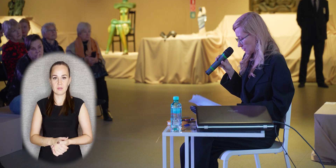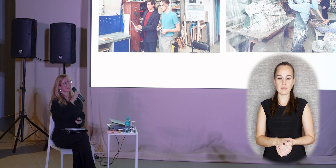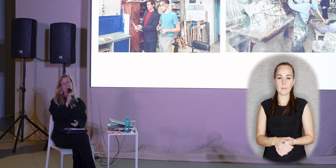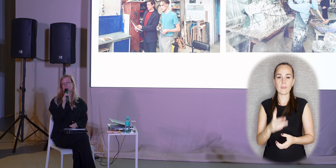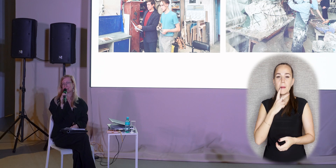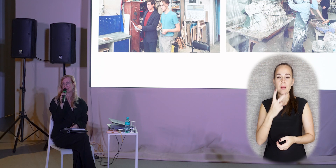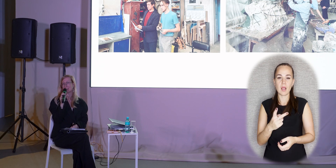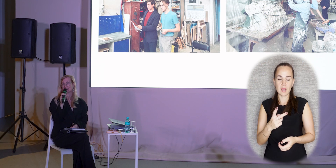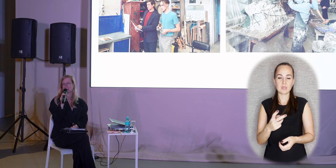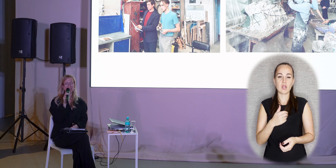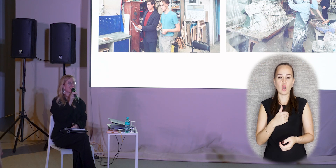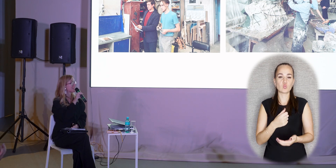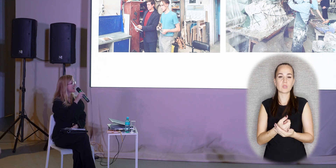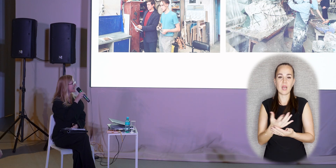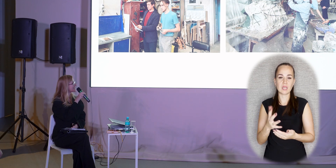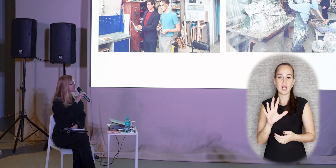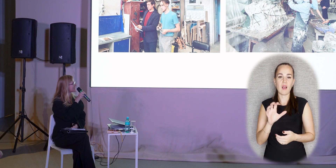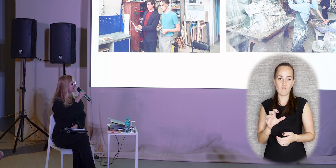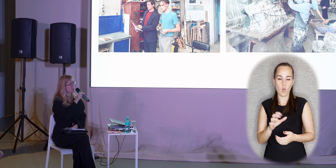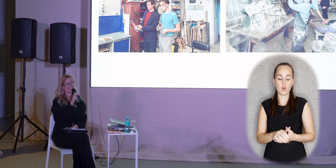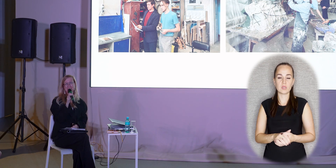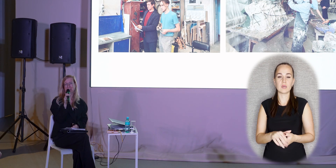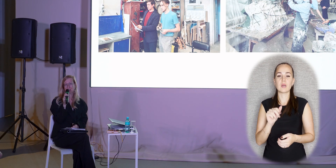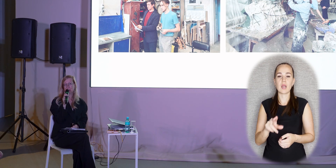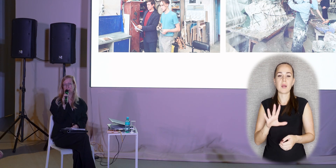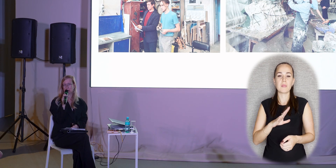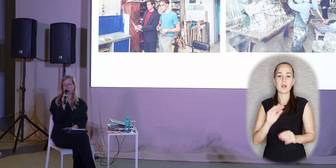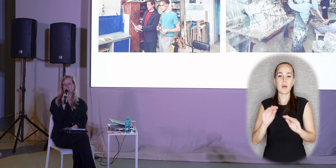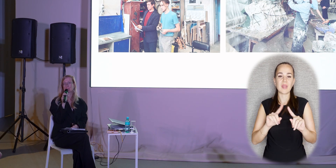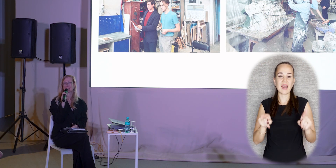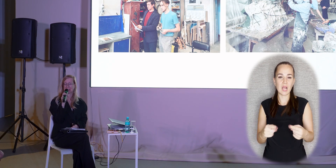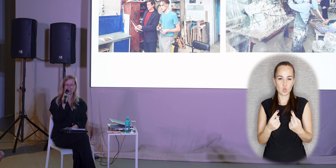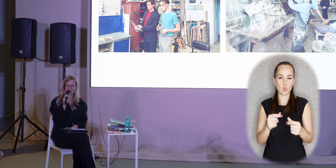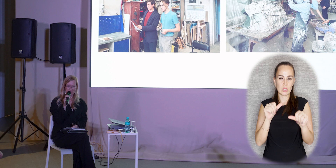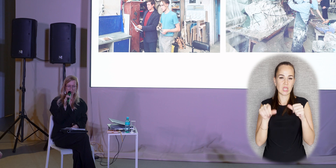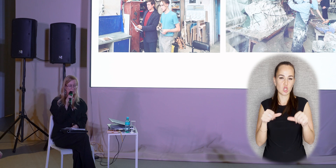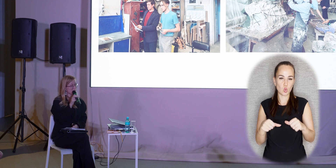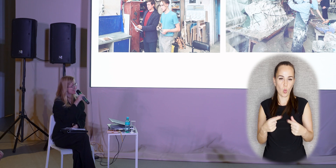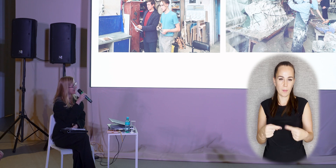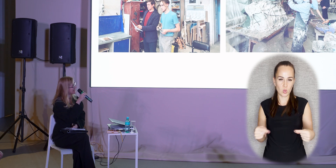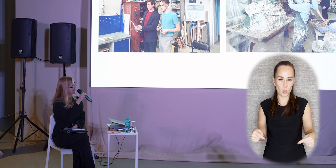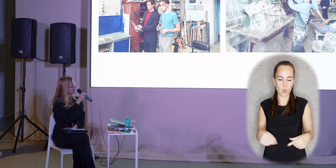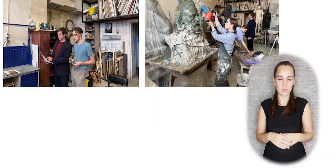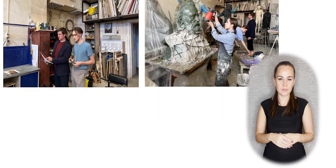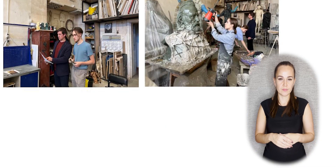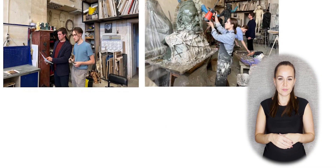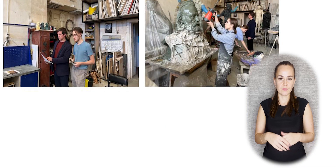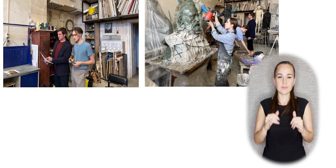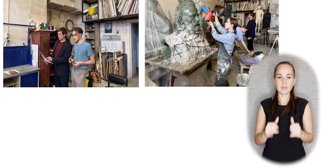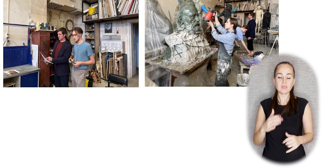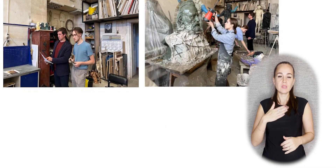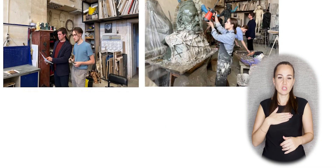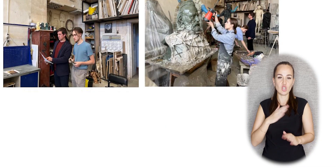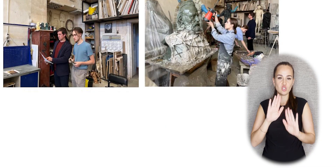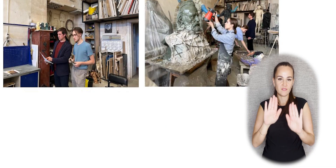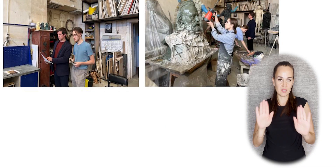Хочу показать буквально несколько фотографий, как проходила реконструкция скульптур для нашей выставки